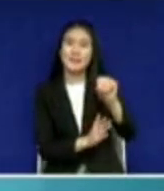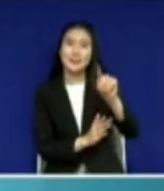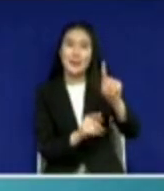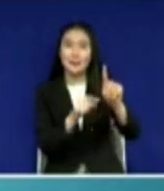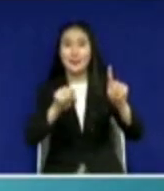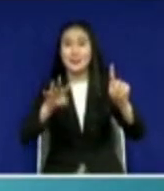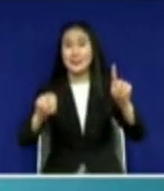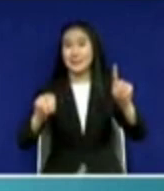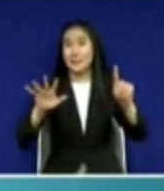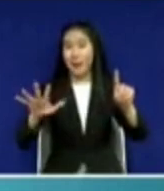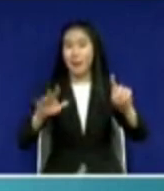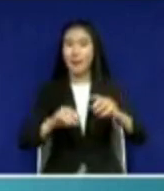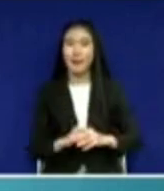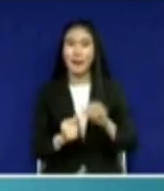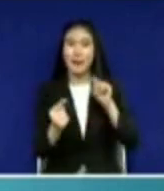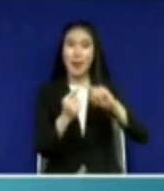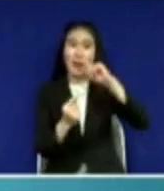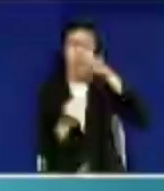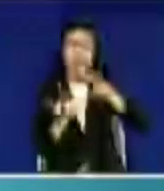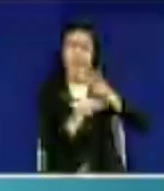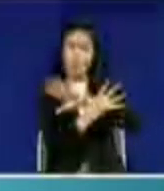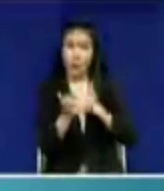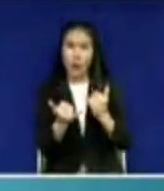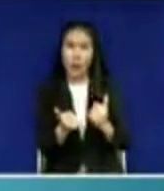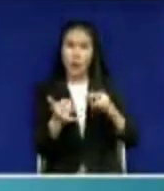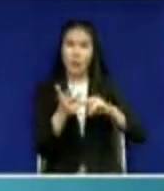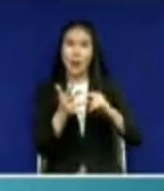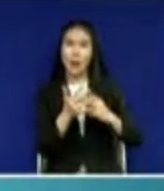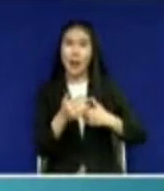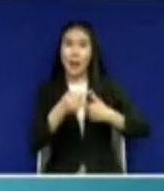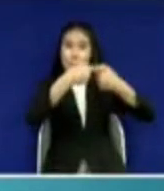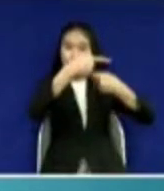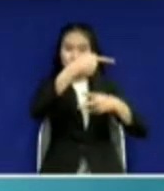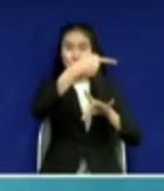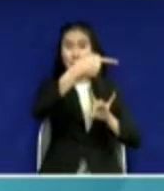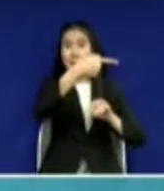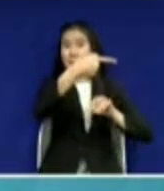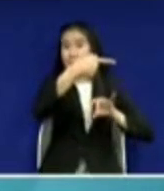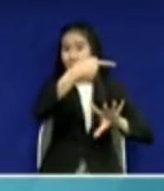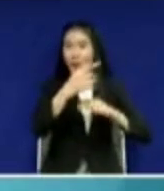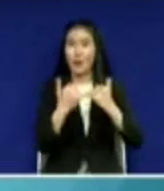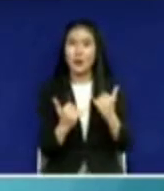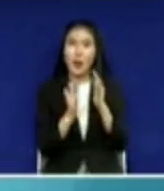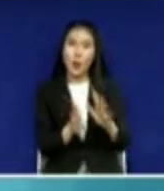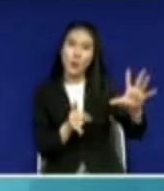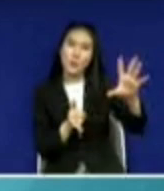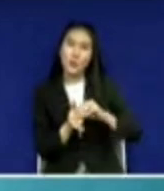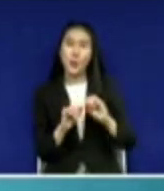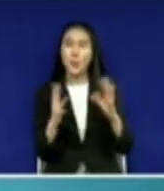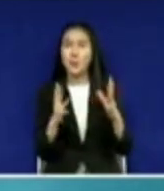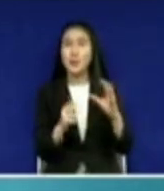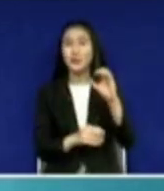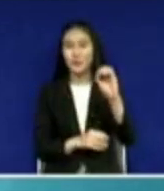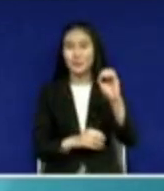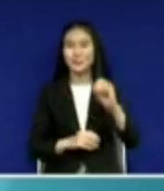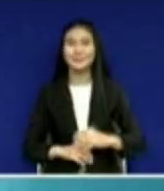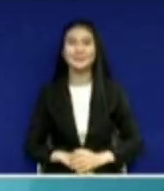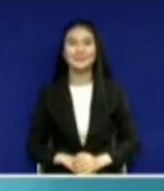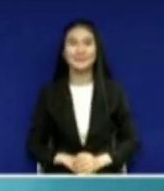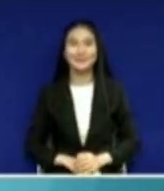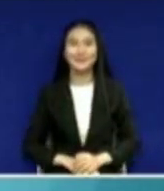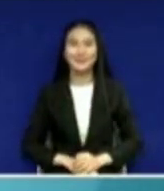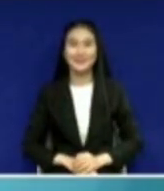นส่วนในประเทศไทยค่ะยังคงอยู่ในอันดับที่85แล้ววันนี้ไม่มีจำนวนผู้ป่วยรายใหม่ค่ะ